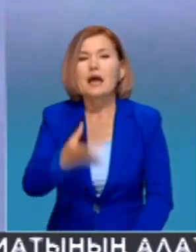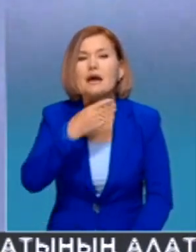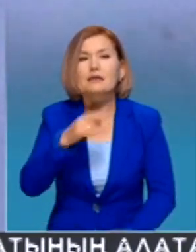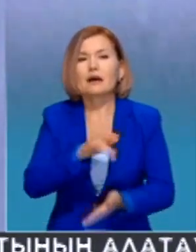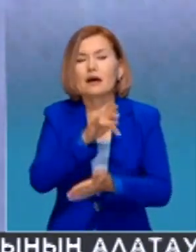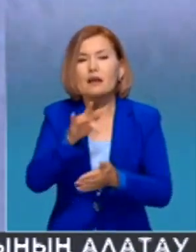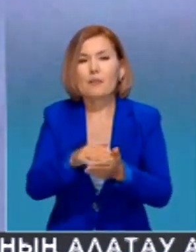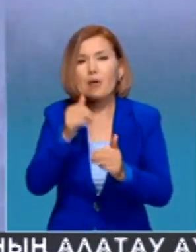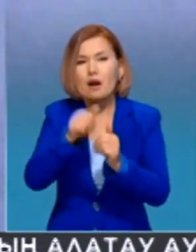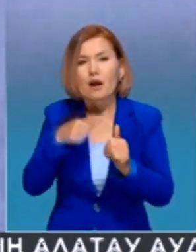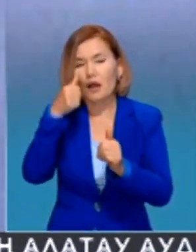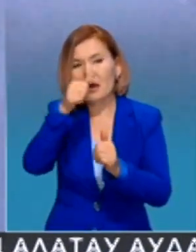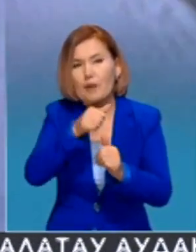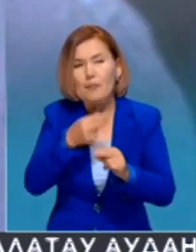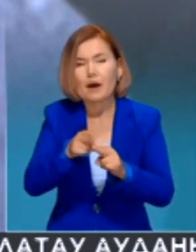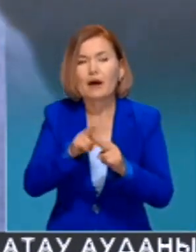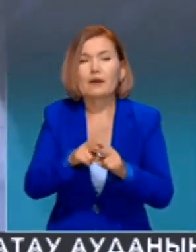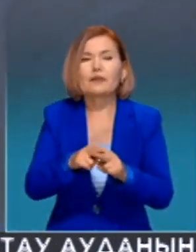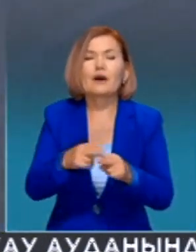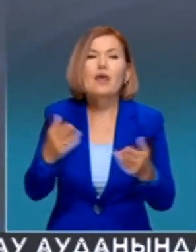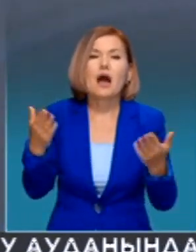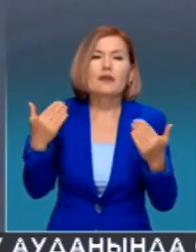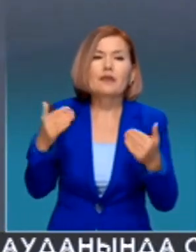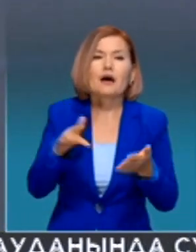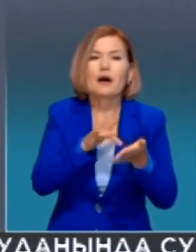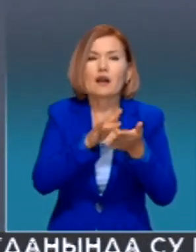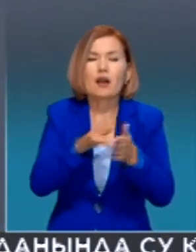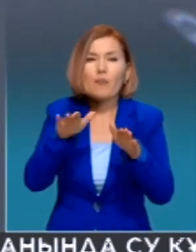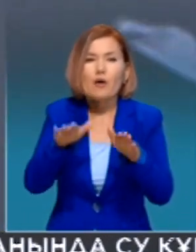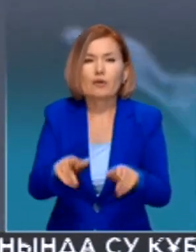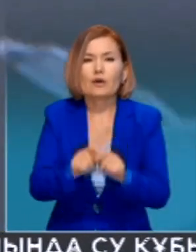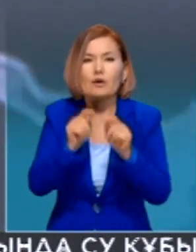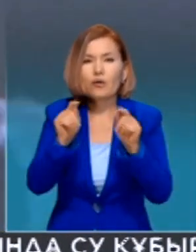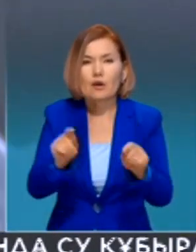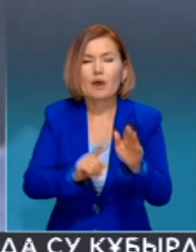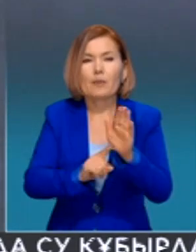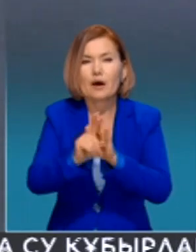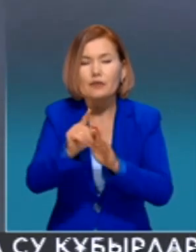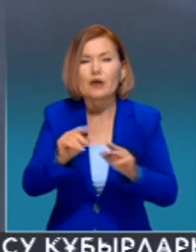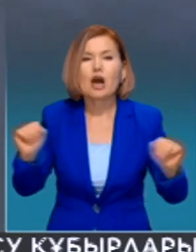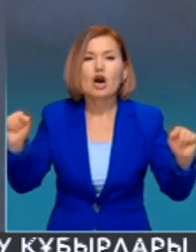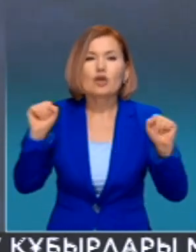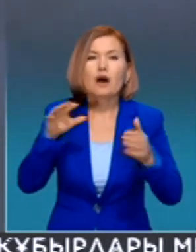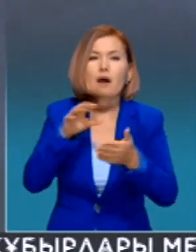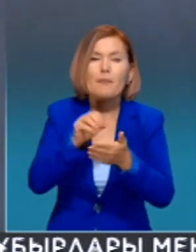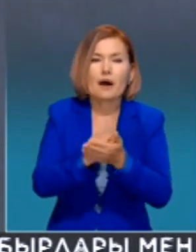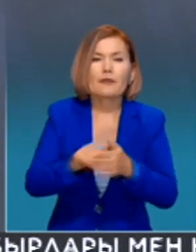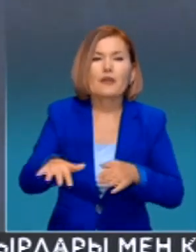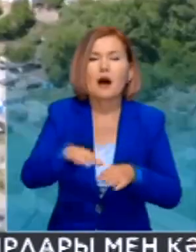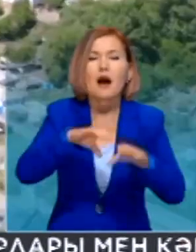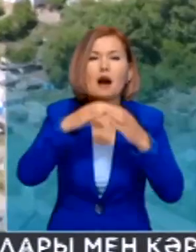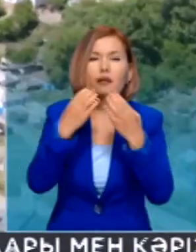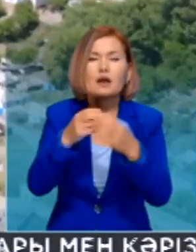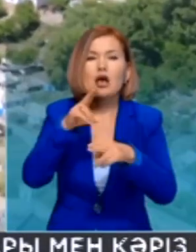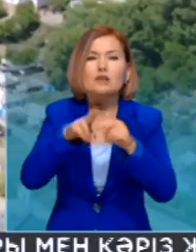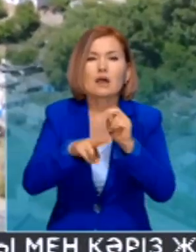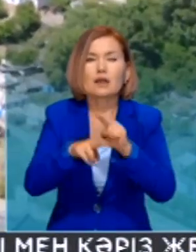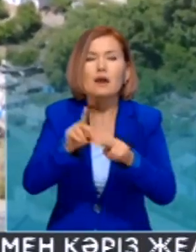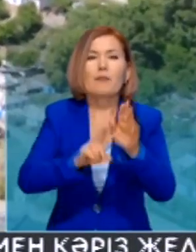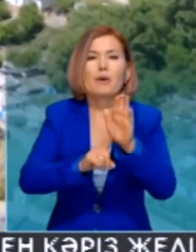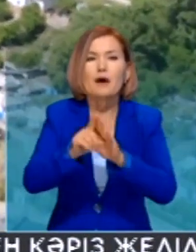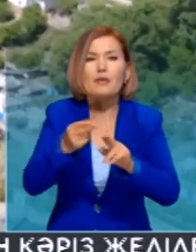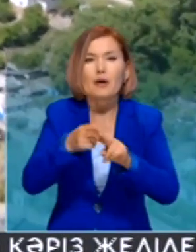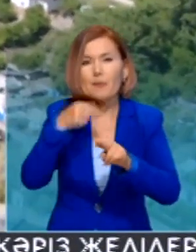Семейде жылдан жылға көпшілік демалып, бос уақытын өткізетін орындар көбейіп келеді. Бұқаралық спортпен шұғылданатын алаңдар да салынып жатыр.